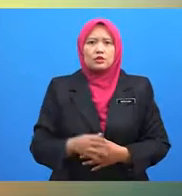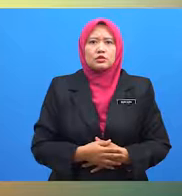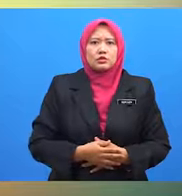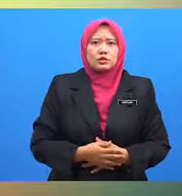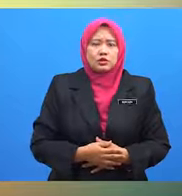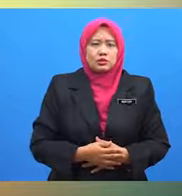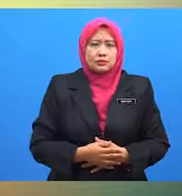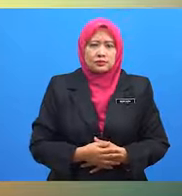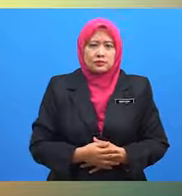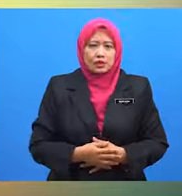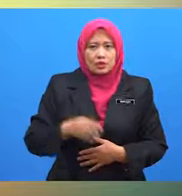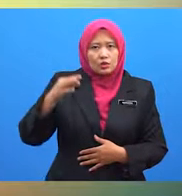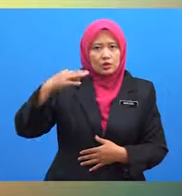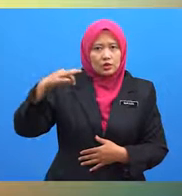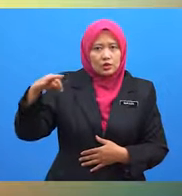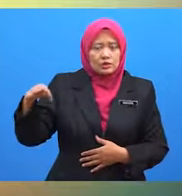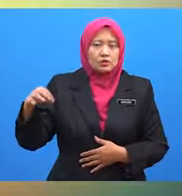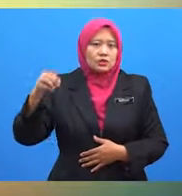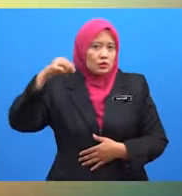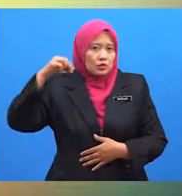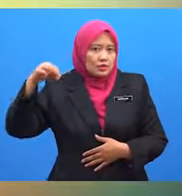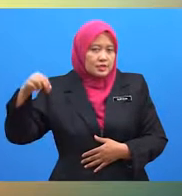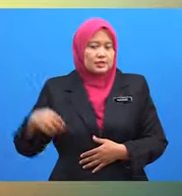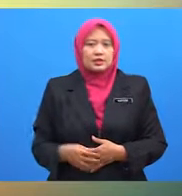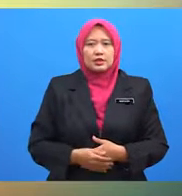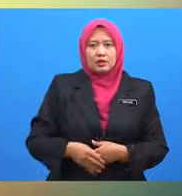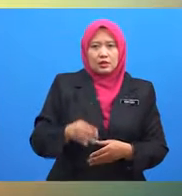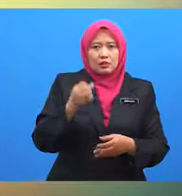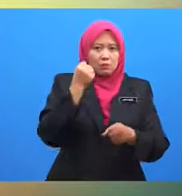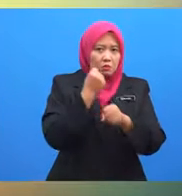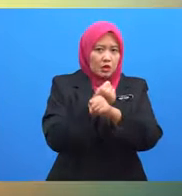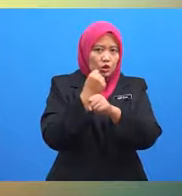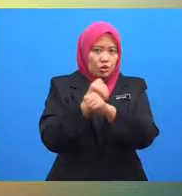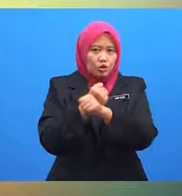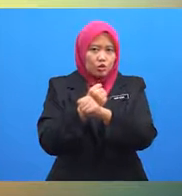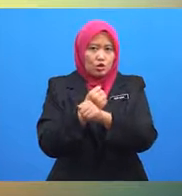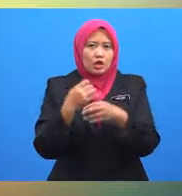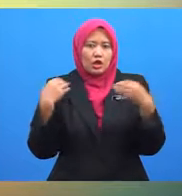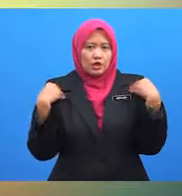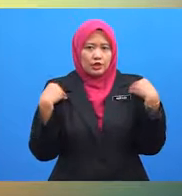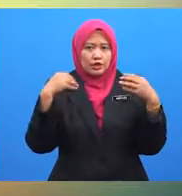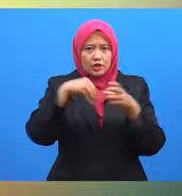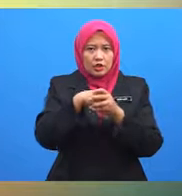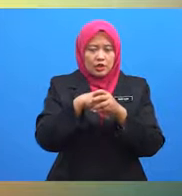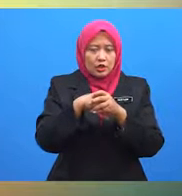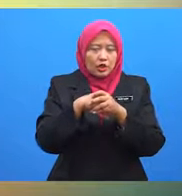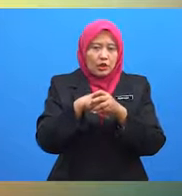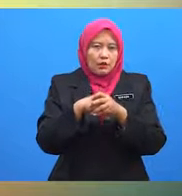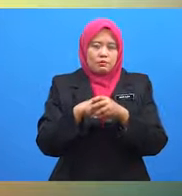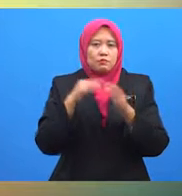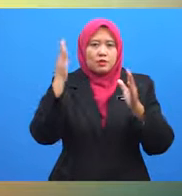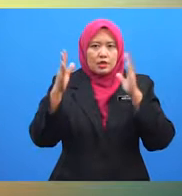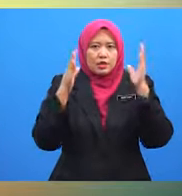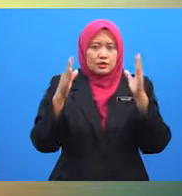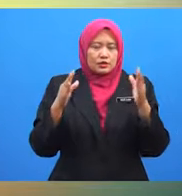Masihi, tulisan-tulisan pada batu-batu tersebut didapati sama ada dalam bahasa Jawa kuno